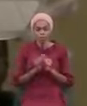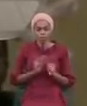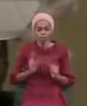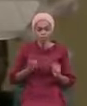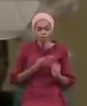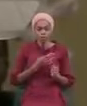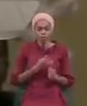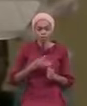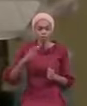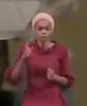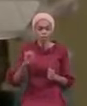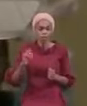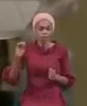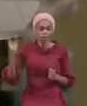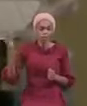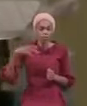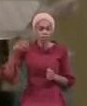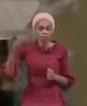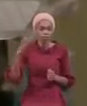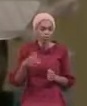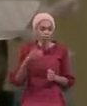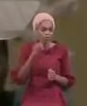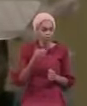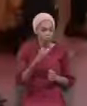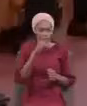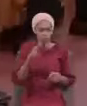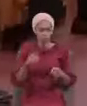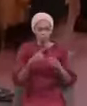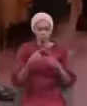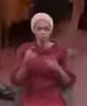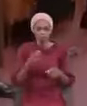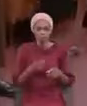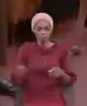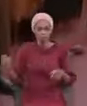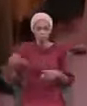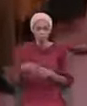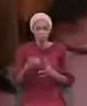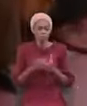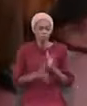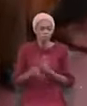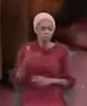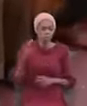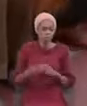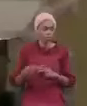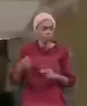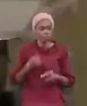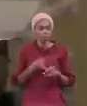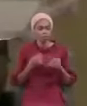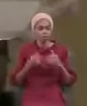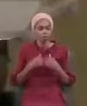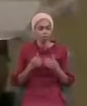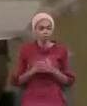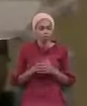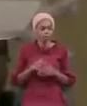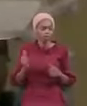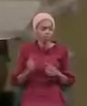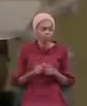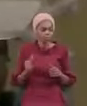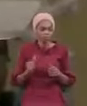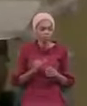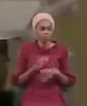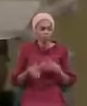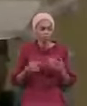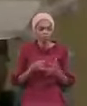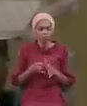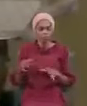vous n pas vous NZ pas en enfer au nom de Jésus nous avons tous les moyens pour rester la Parole de Dieu est là dimanche nous